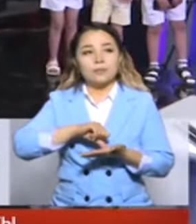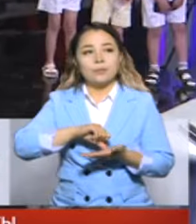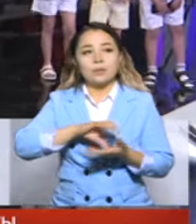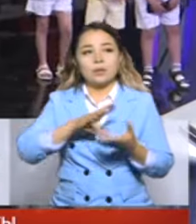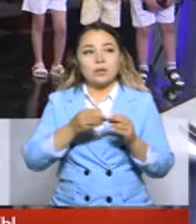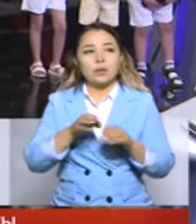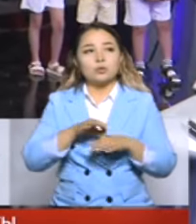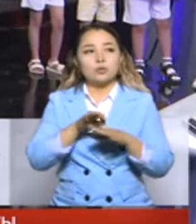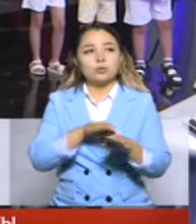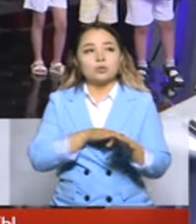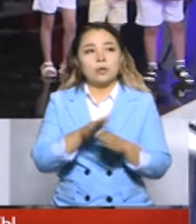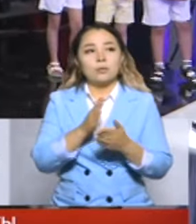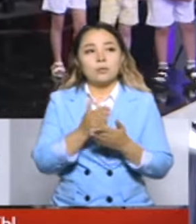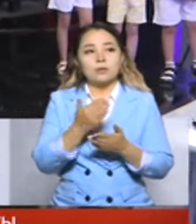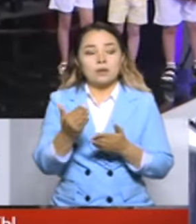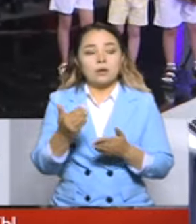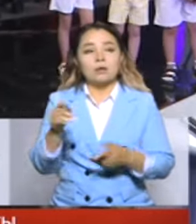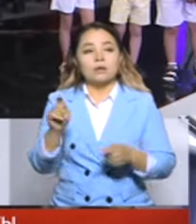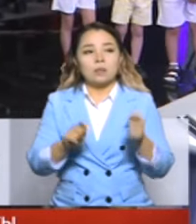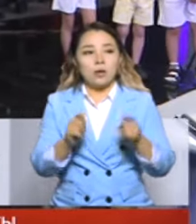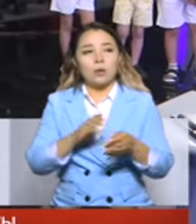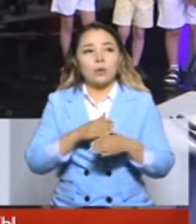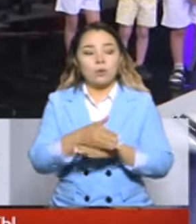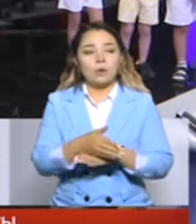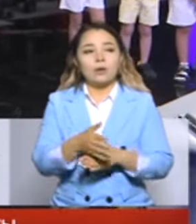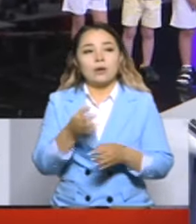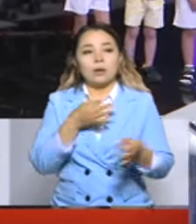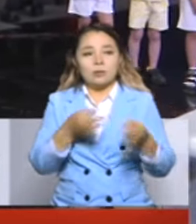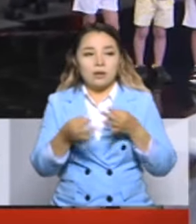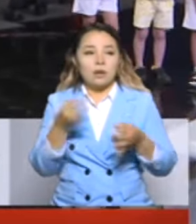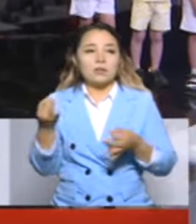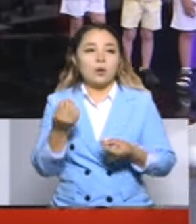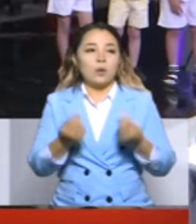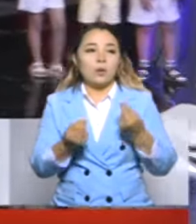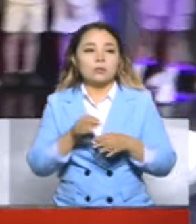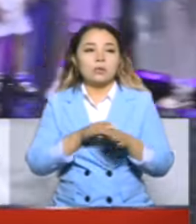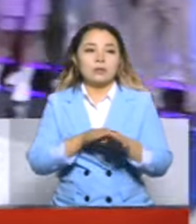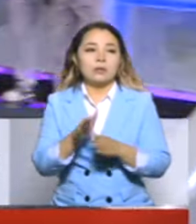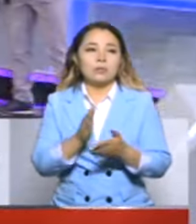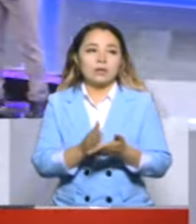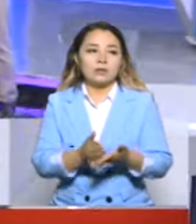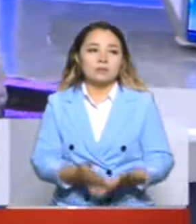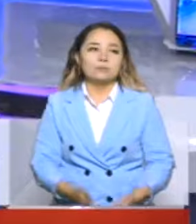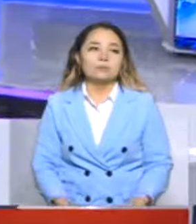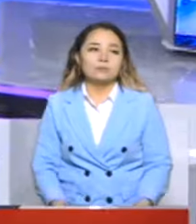жалпында жүргізушілер келген қонақтармен интерактивті ойын ойнатып жатыр.